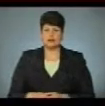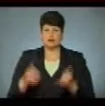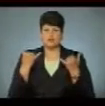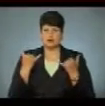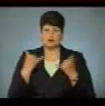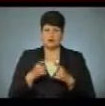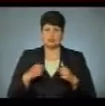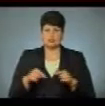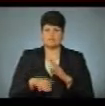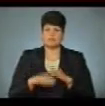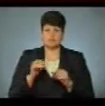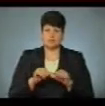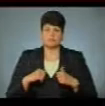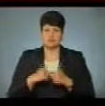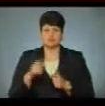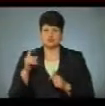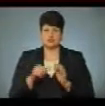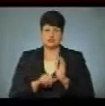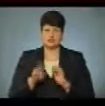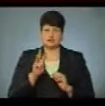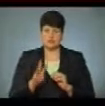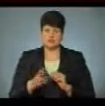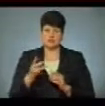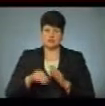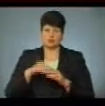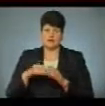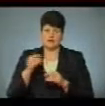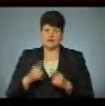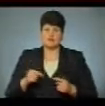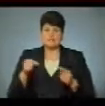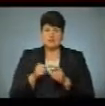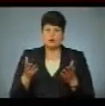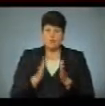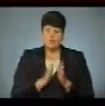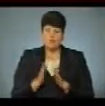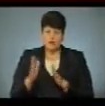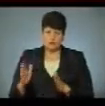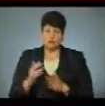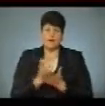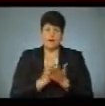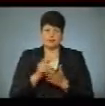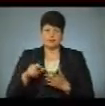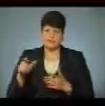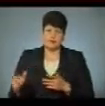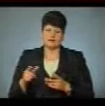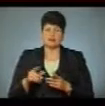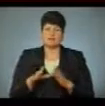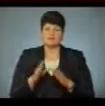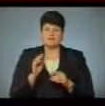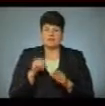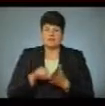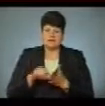Сьогодні окружна виборча комісія номер 163 на жеребкуванні визначила, в якому порядку кандидати-мажоритарники області і